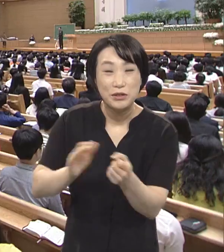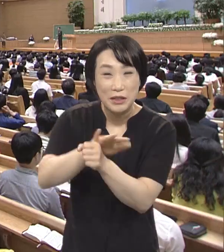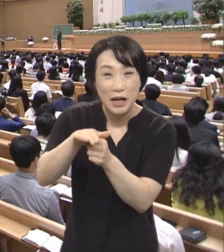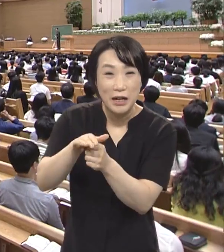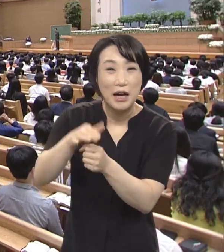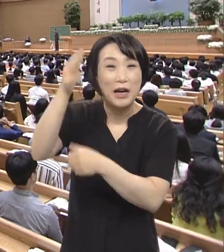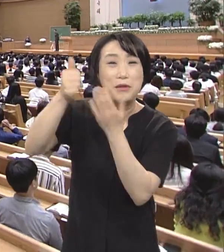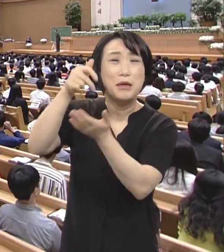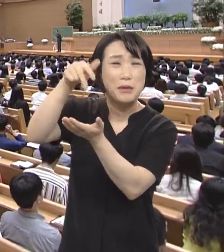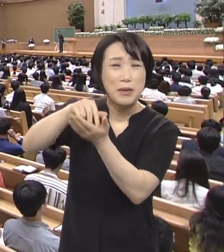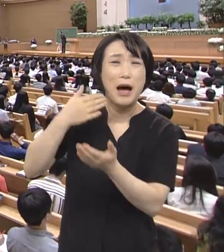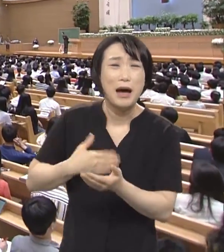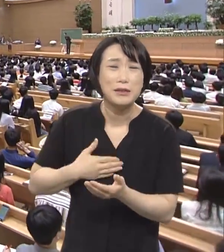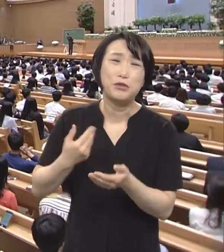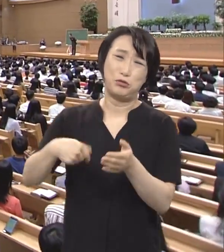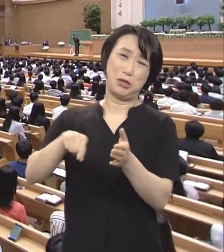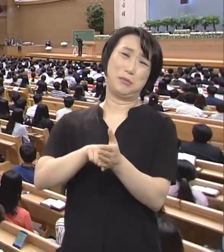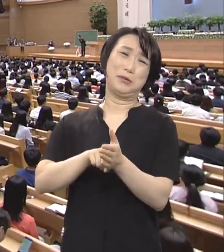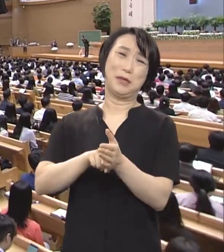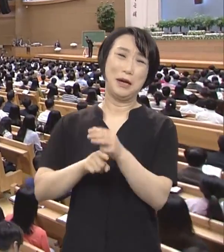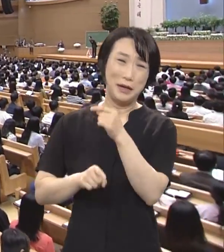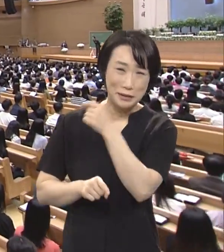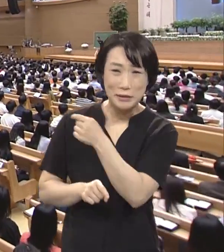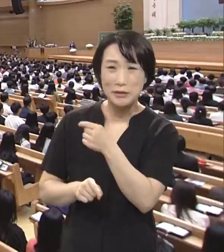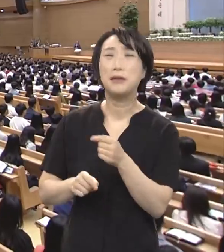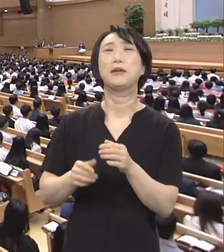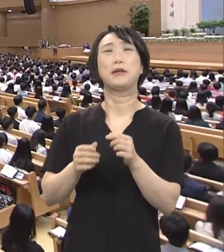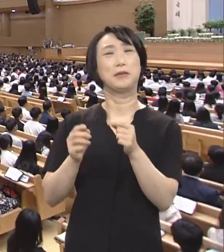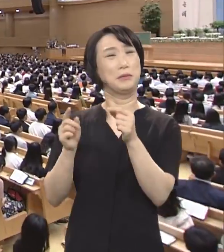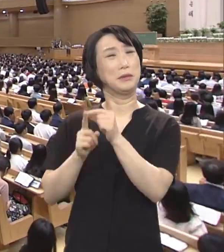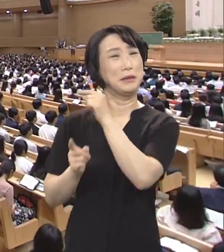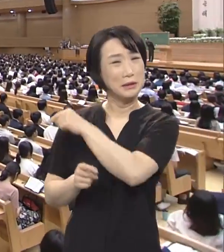하심이니라. 이 말씀이요.